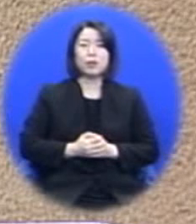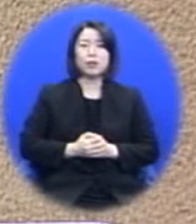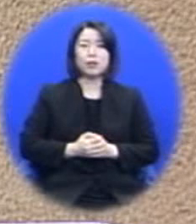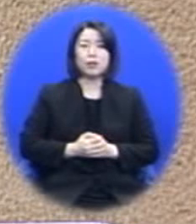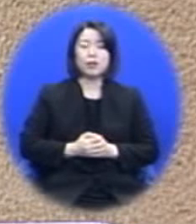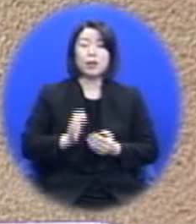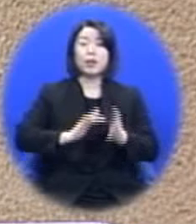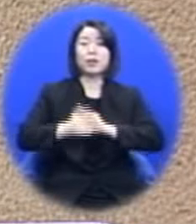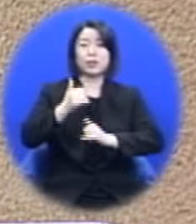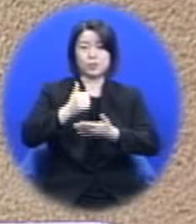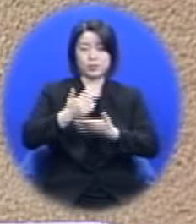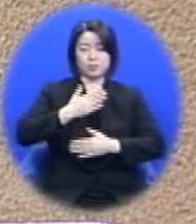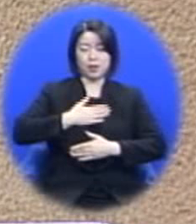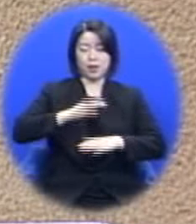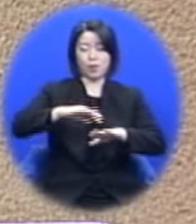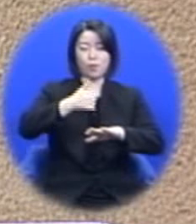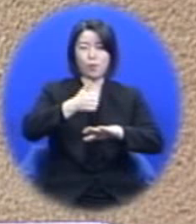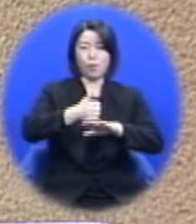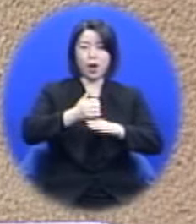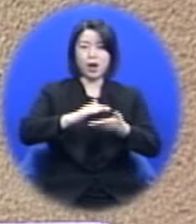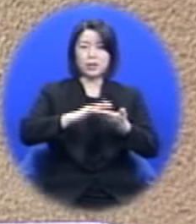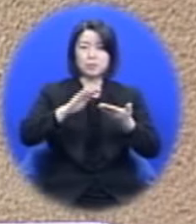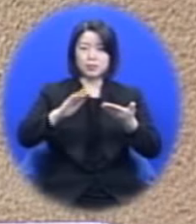예수님 나의 왕이시니까.